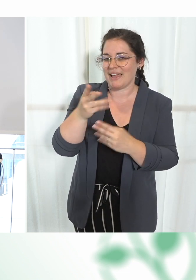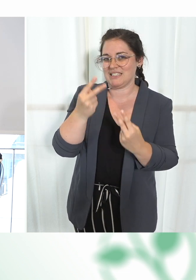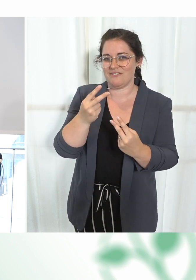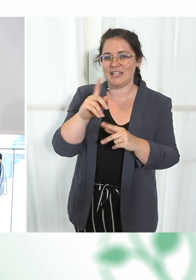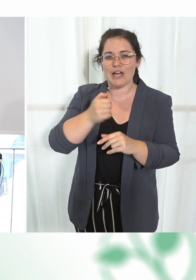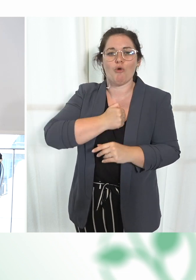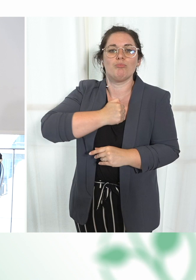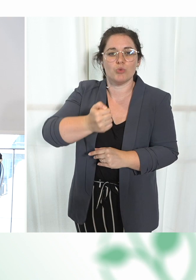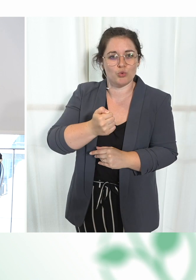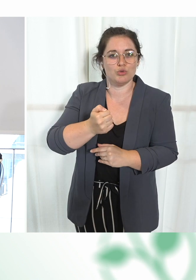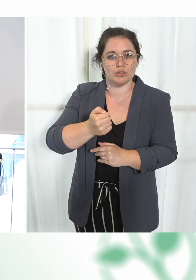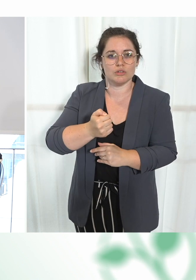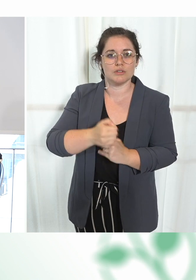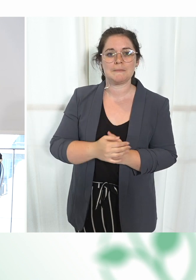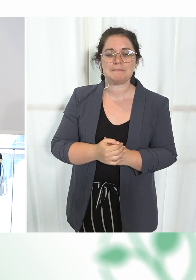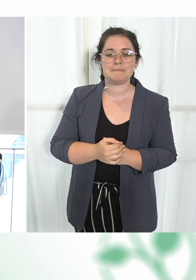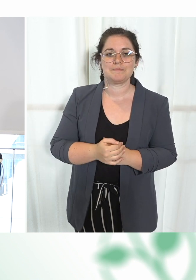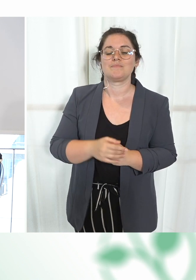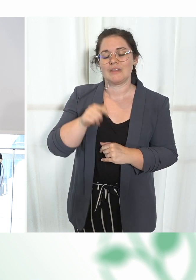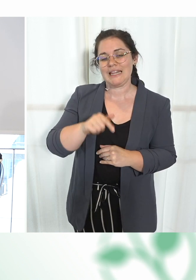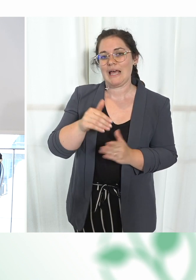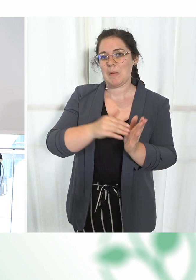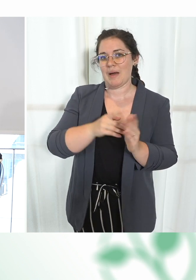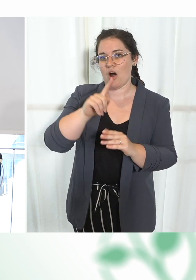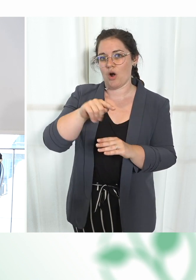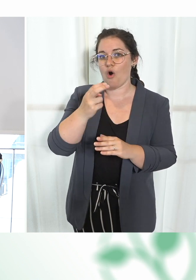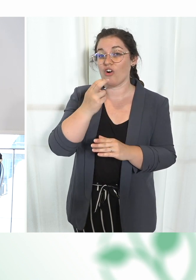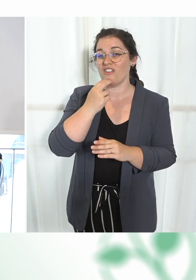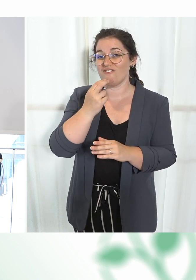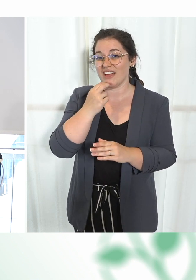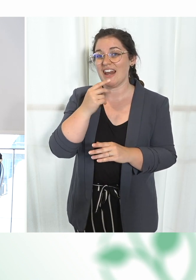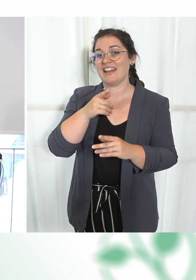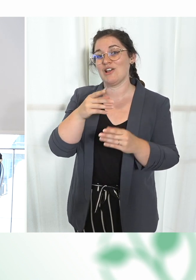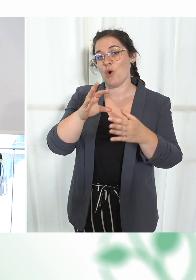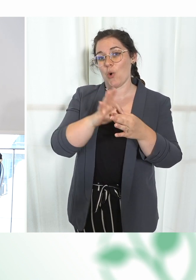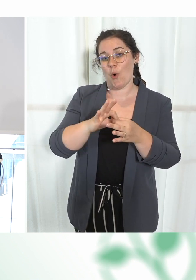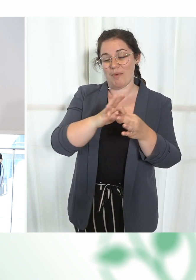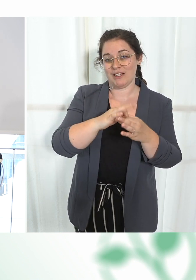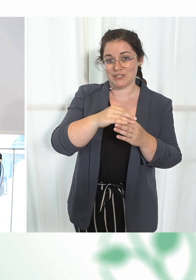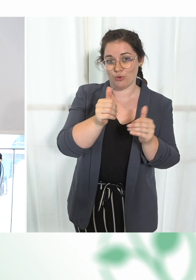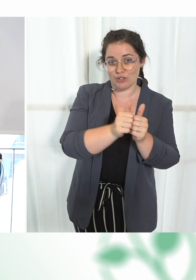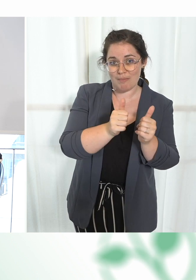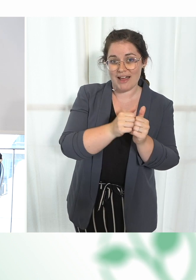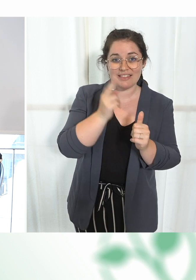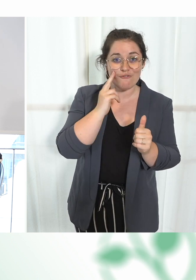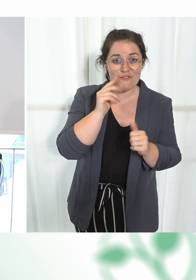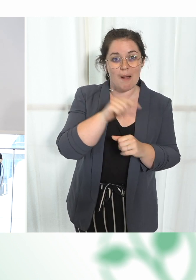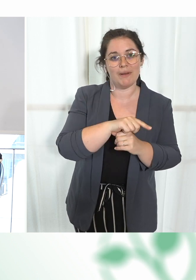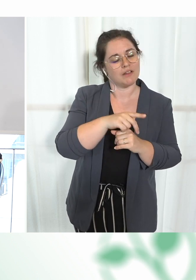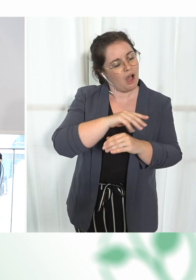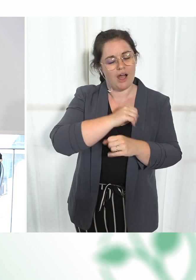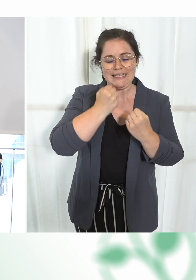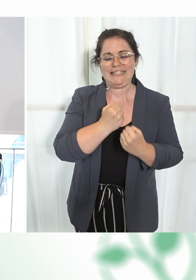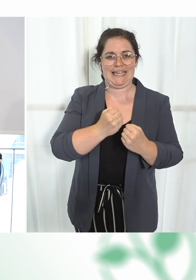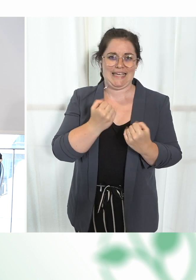dieser Mut. Da braucht es aber auch diesen Willen der Kooperationspartnerinnen, der Firmen, die dann jetzt sagen, wir packen es jetzt einfach